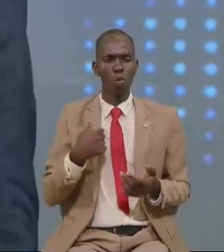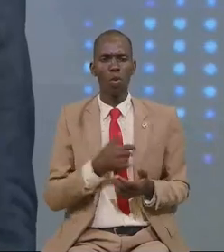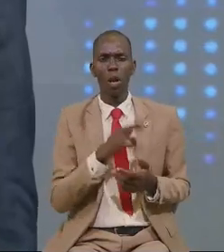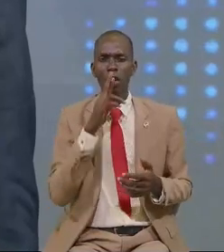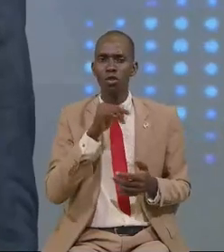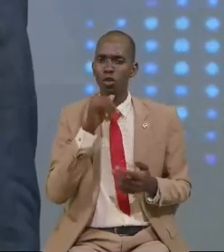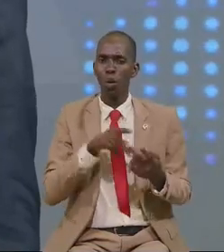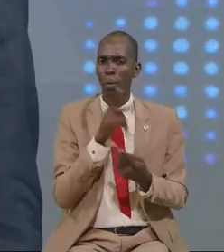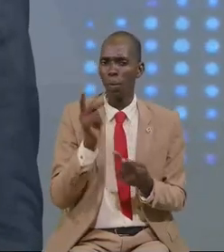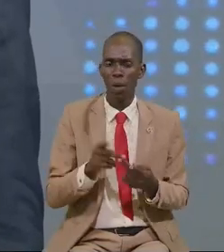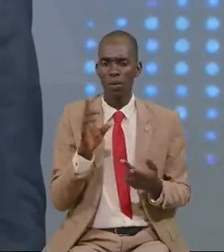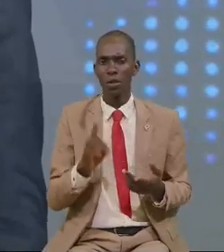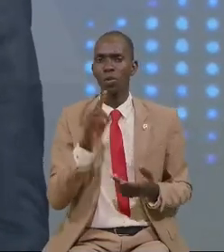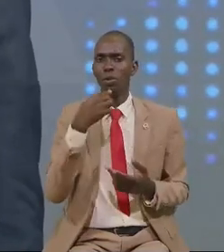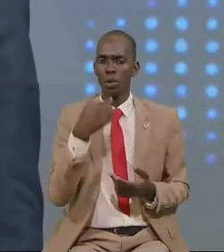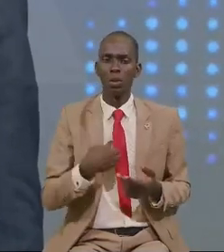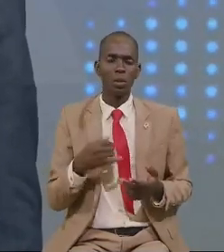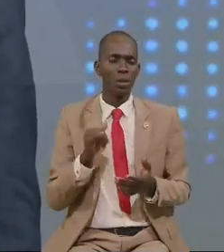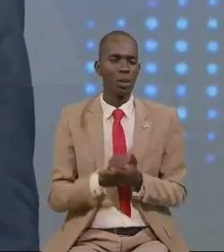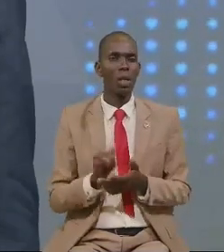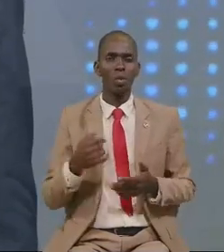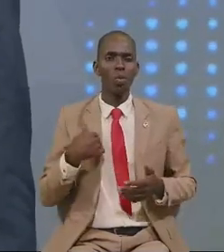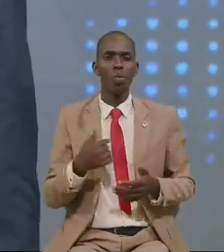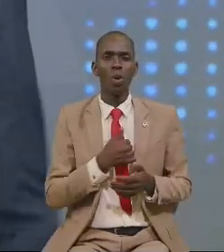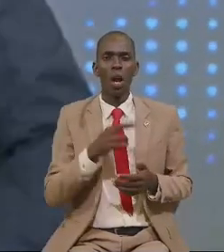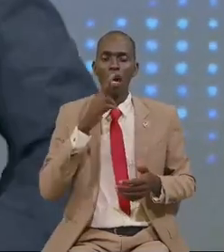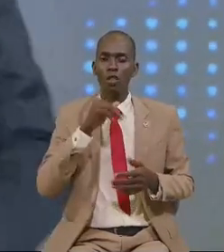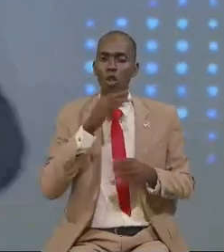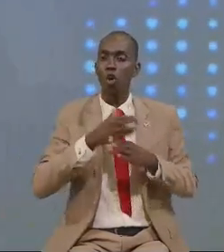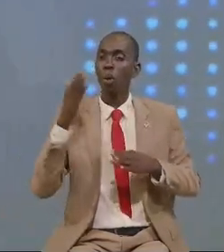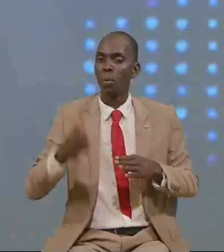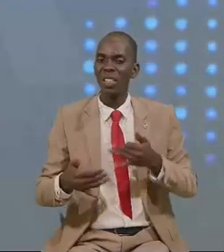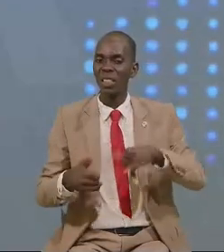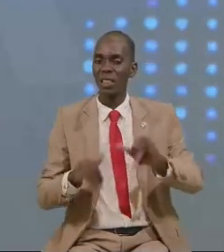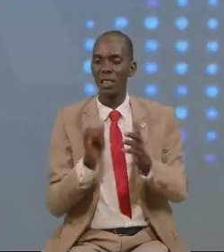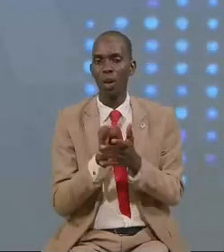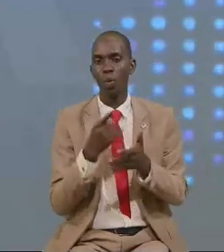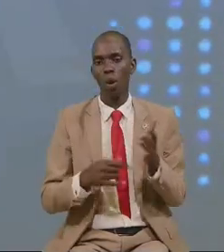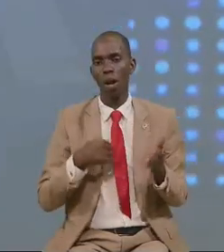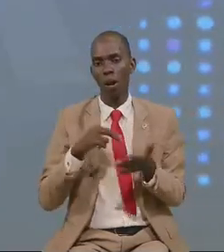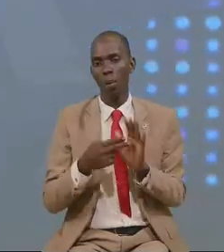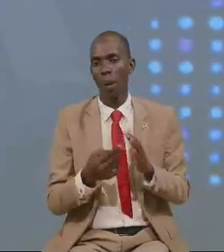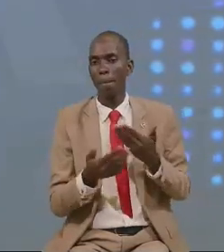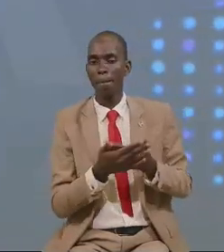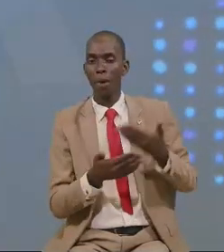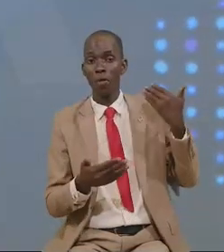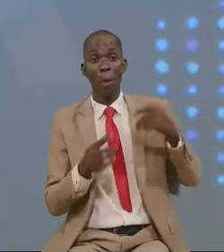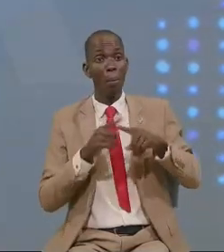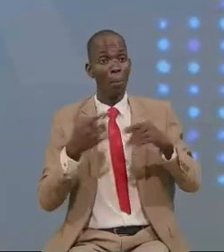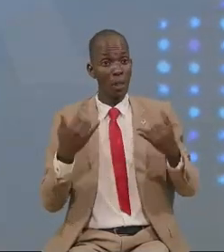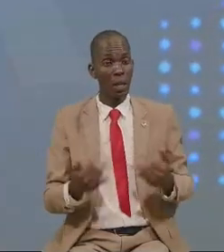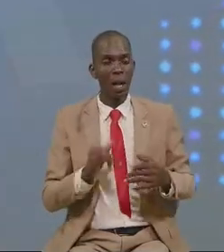c'est que je ne suis pas complet. Je ne suis pas complet. Il y a encore quelque chose à recevoir du ciel. Mais j'ai le salut